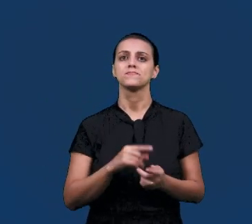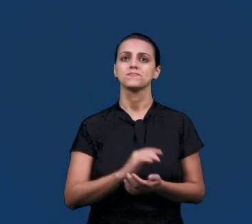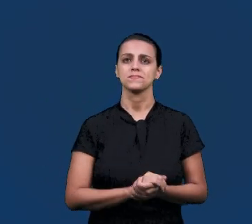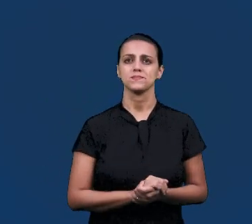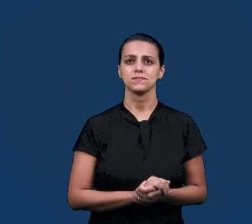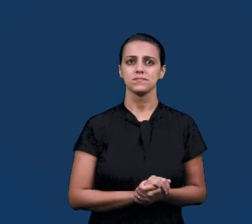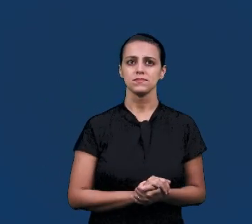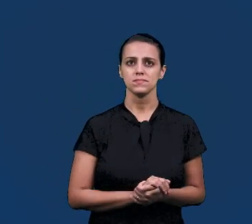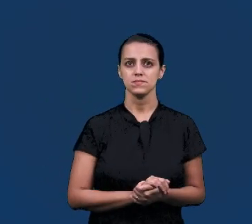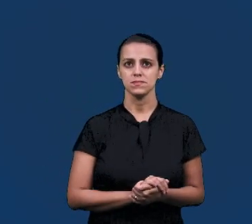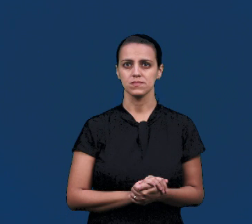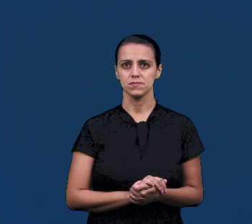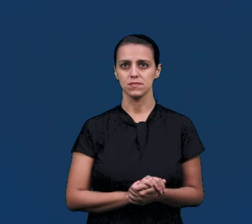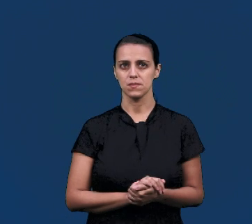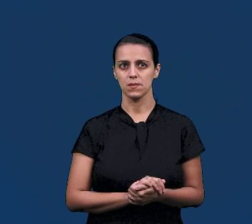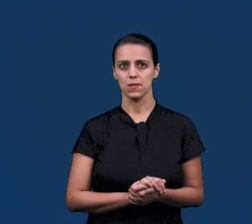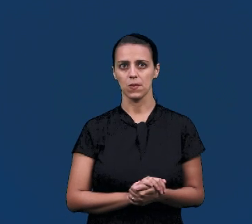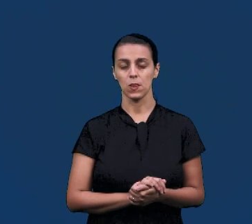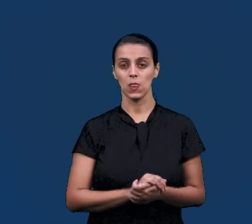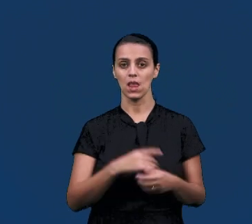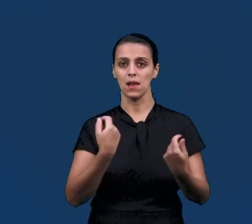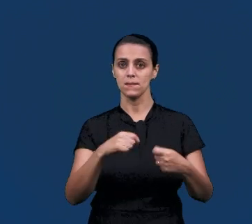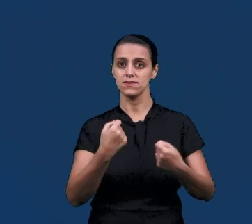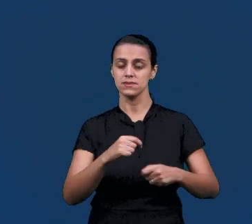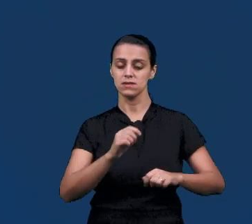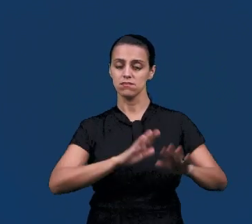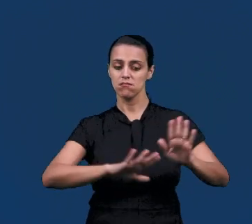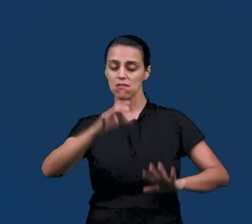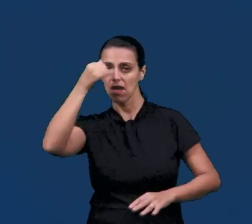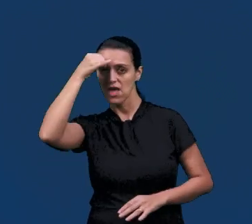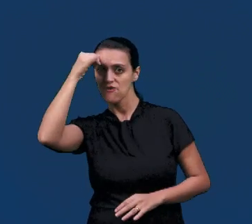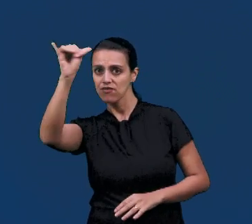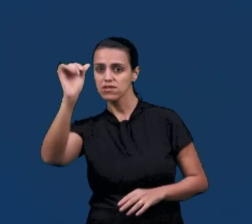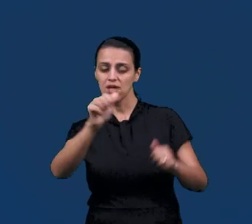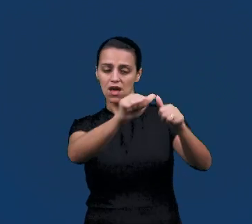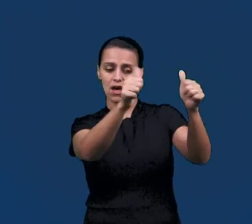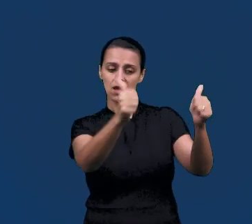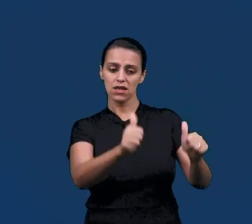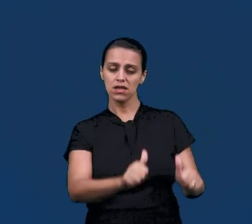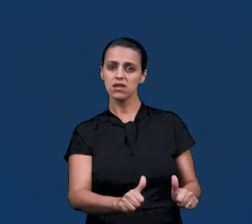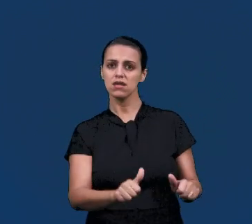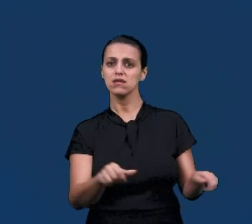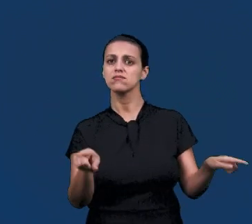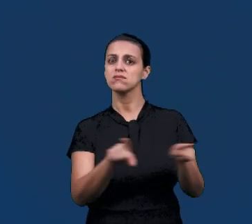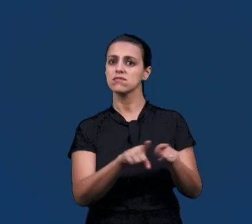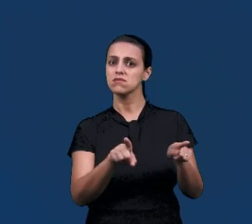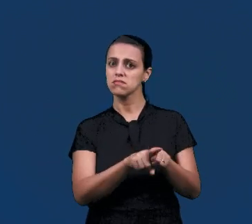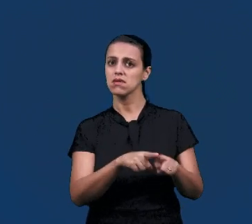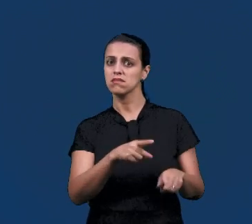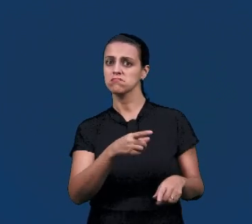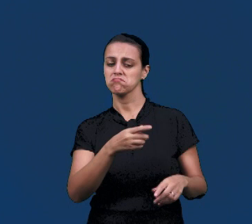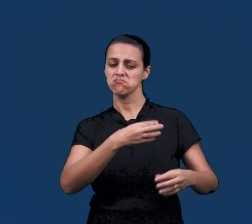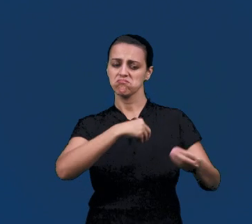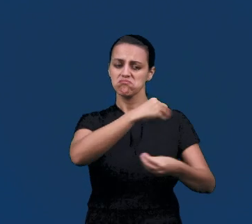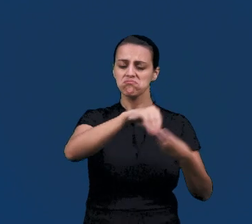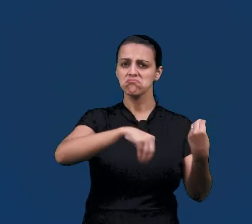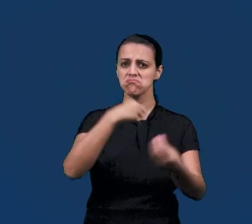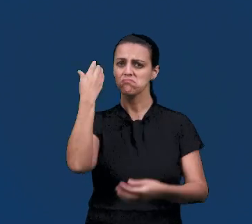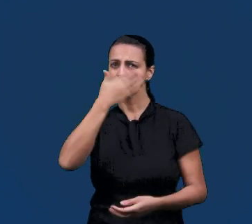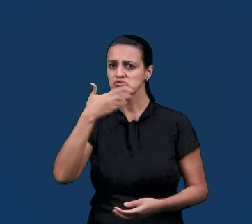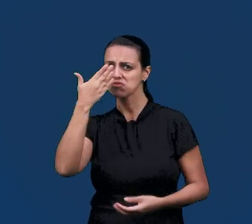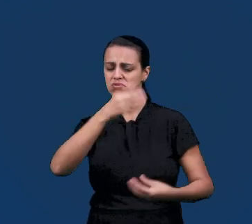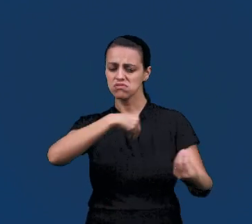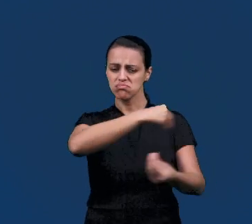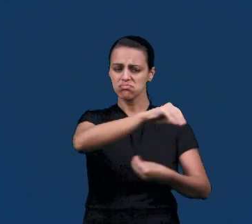Actes 15 et 20. Mais on vous écrit que vous vous préservez des contaminations des idoles, de la prostitution,